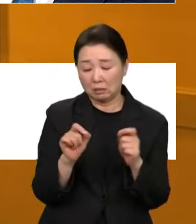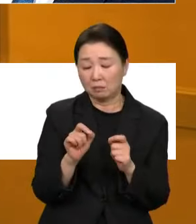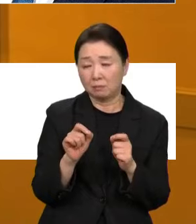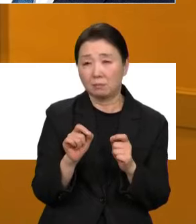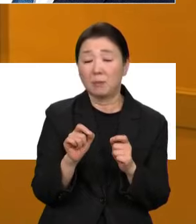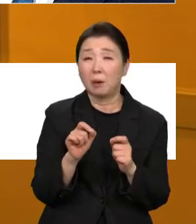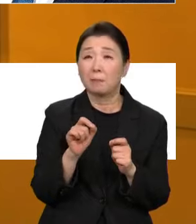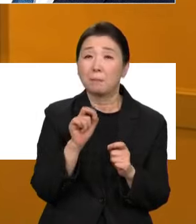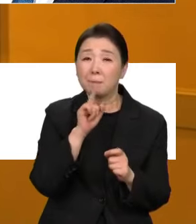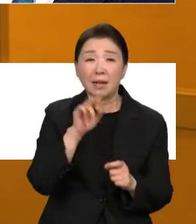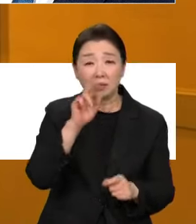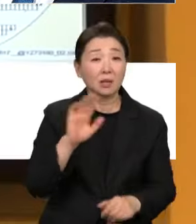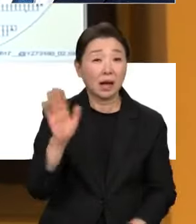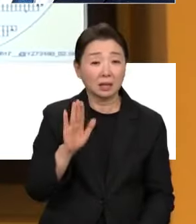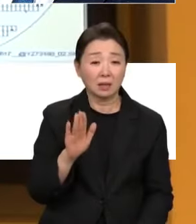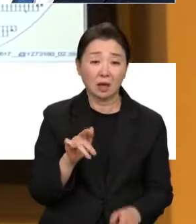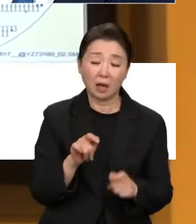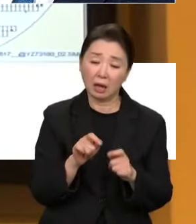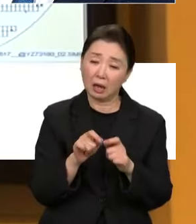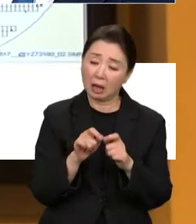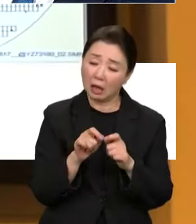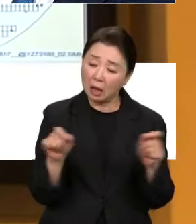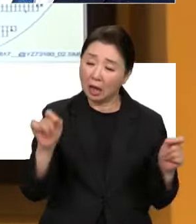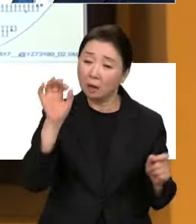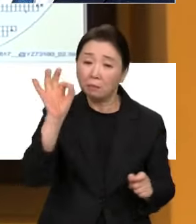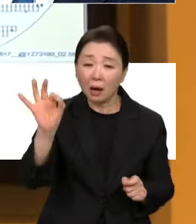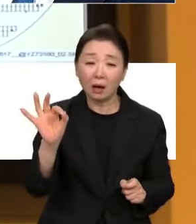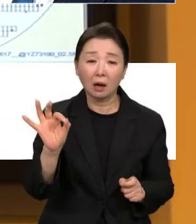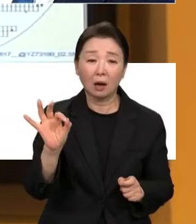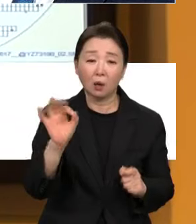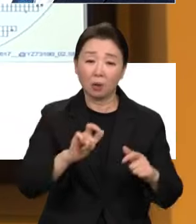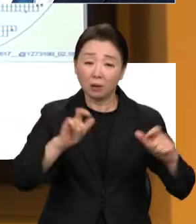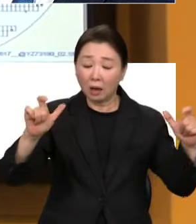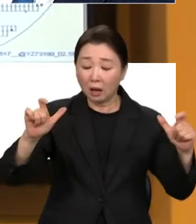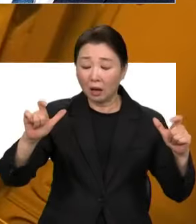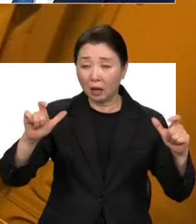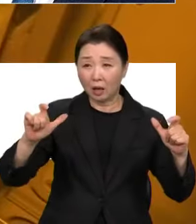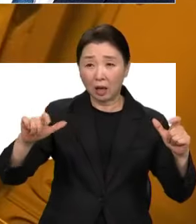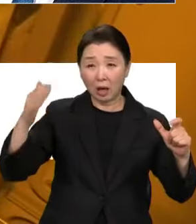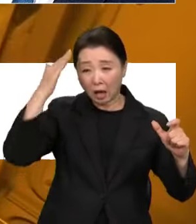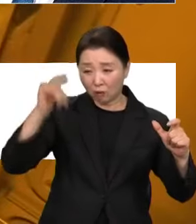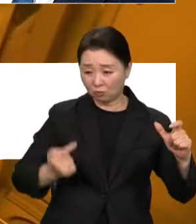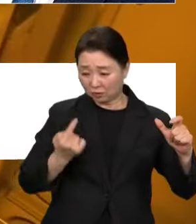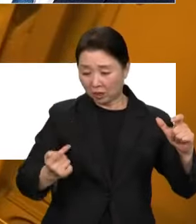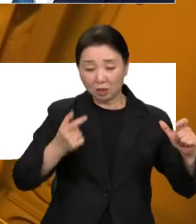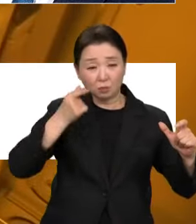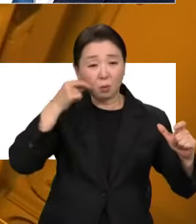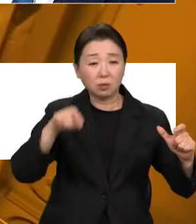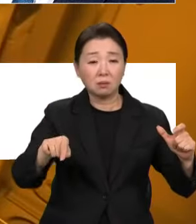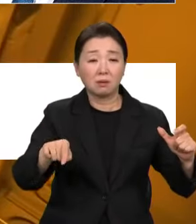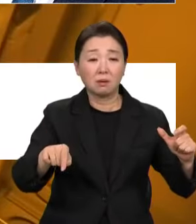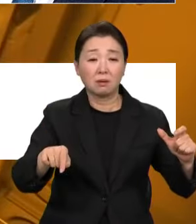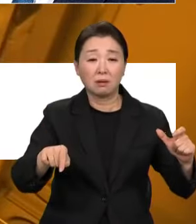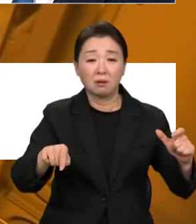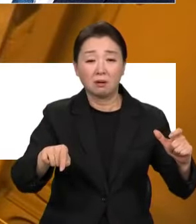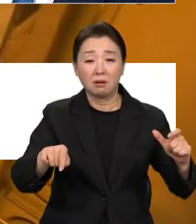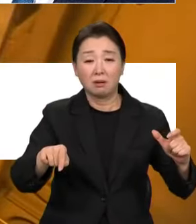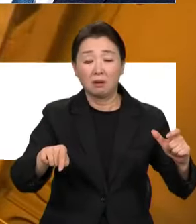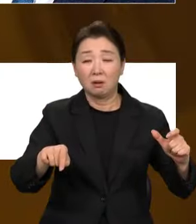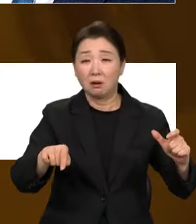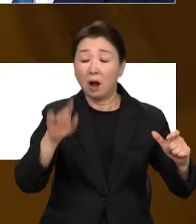말이 아니에요. 장기적으로 볼 때 커져나갈 시장을 우리가 들어가지 못하게 됐다라는 것은